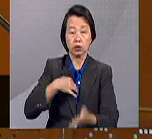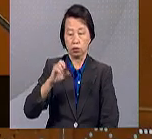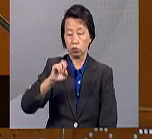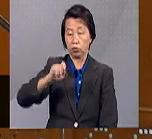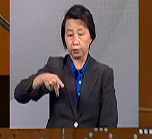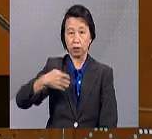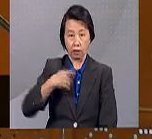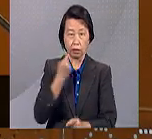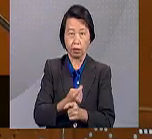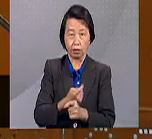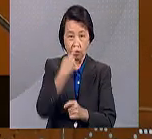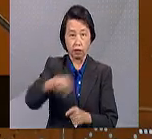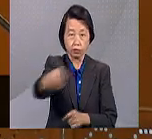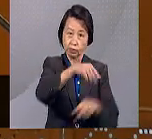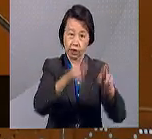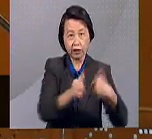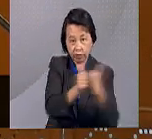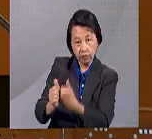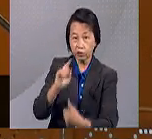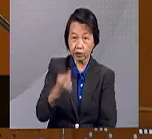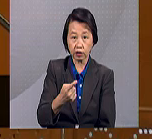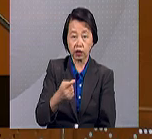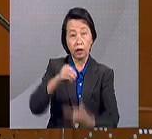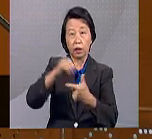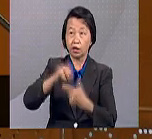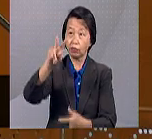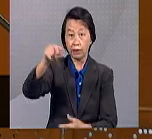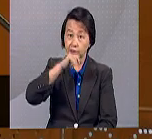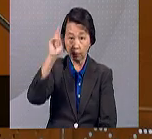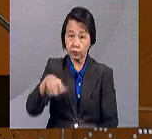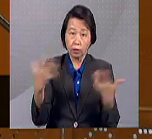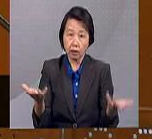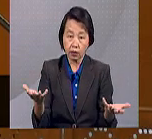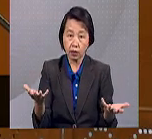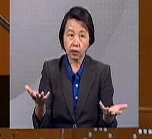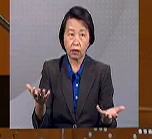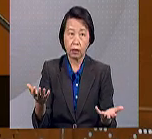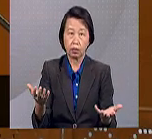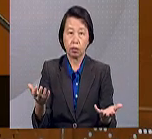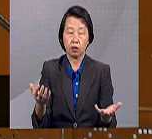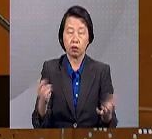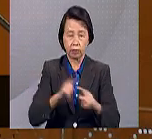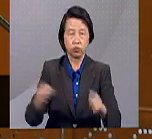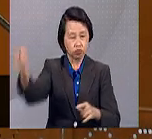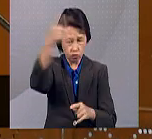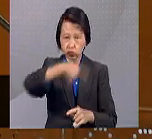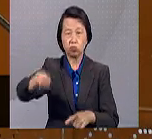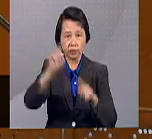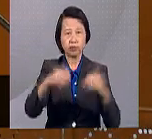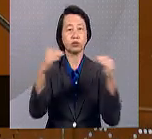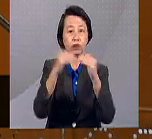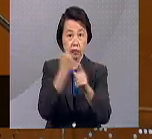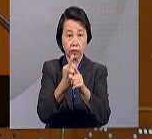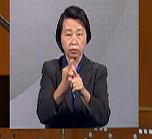ini adakah tertakluk pada rakyat marhain sahaja? Kerana you have said before, no one is above the law. Mohon jawapan